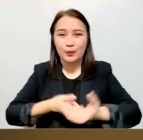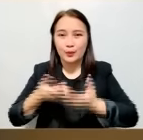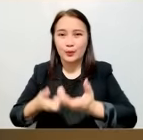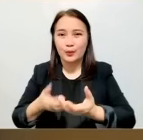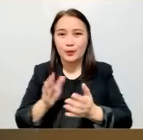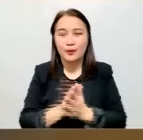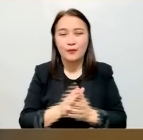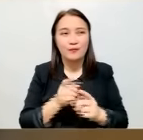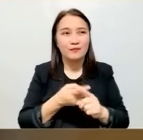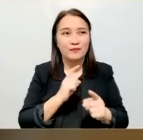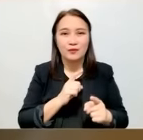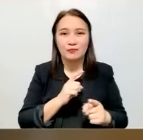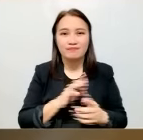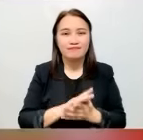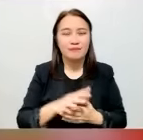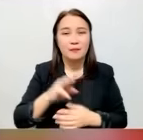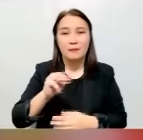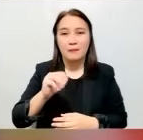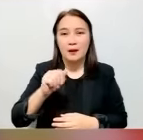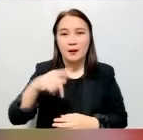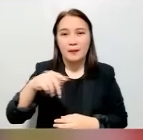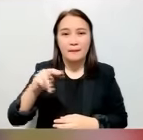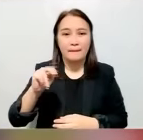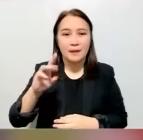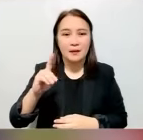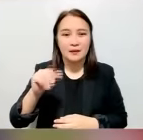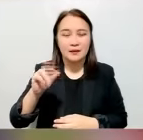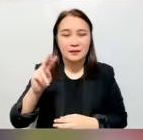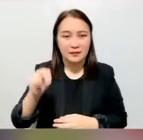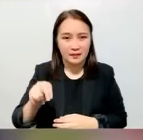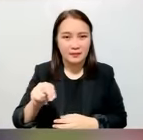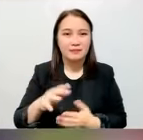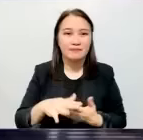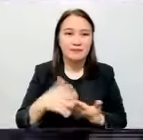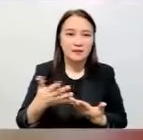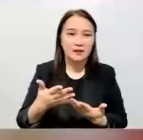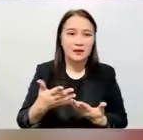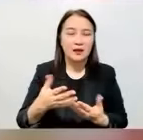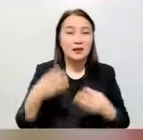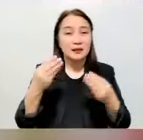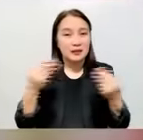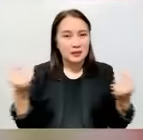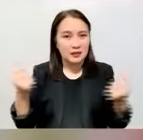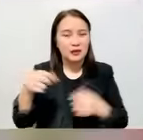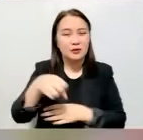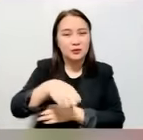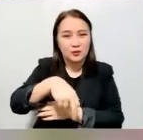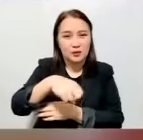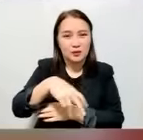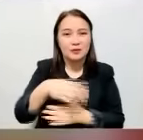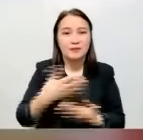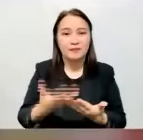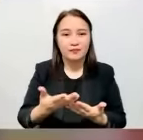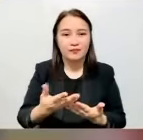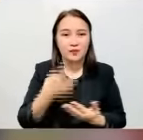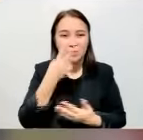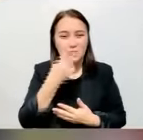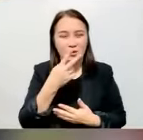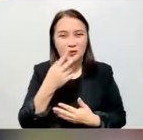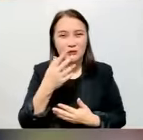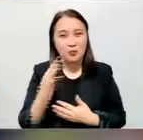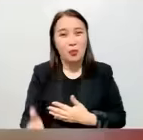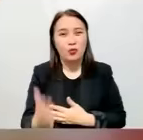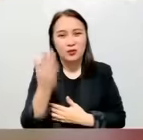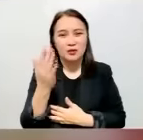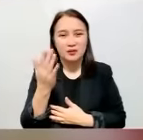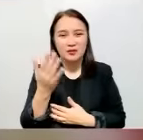at Mapandan bago mag alas 12 ng hating gabi nang ideklara ang fire out. Kinaumagahan, ito na ang bumungad sa mga tindera. Ang kanilang